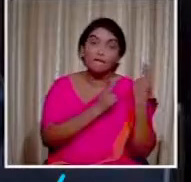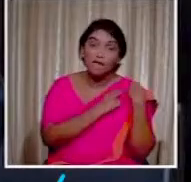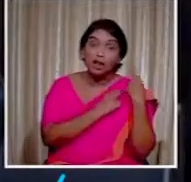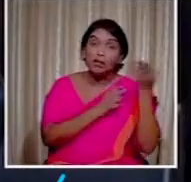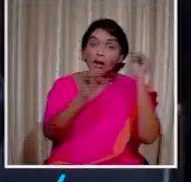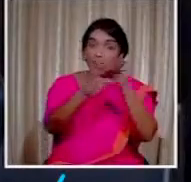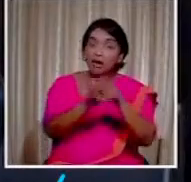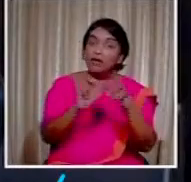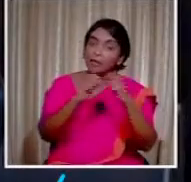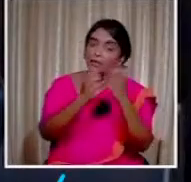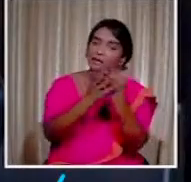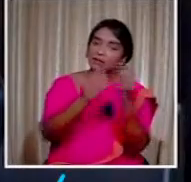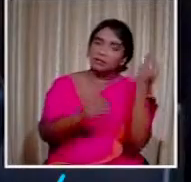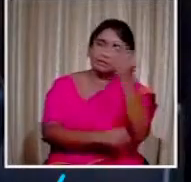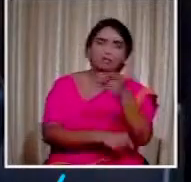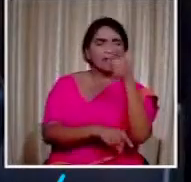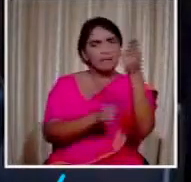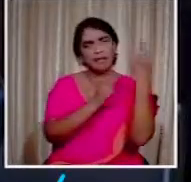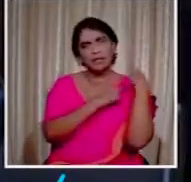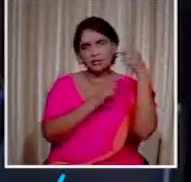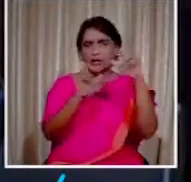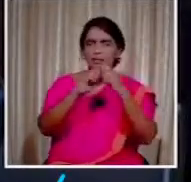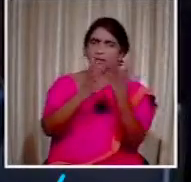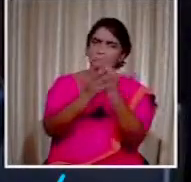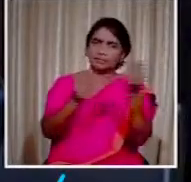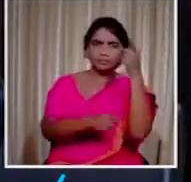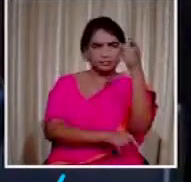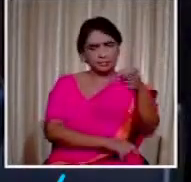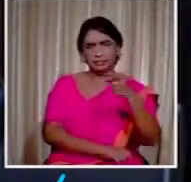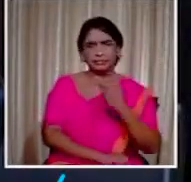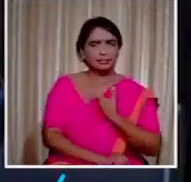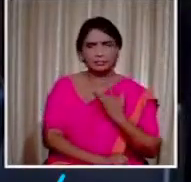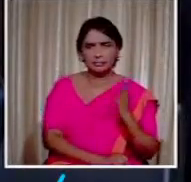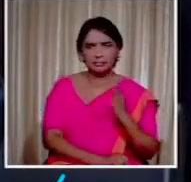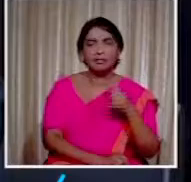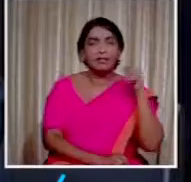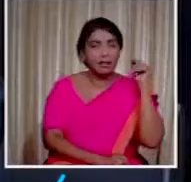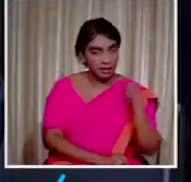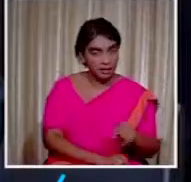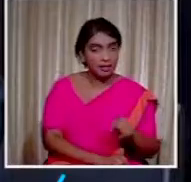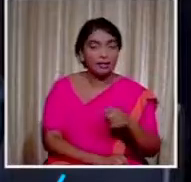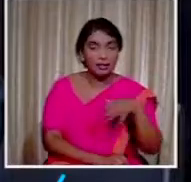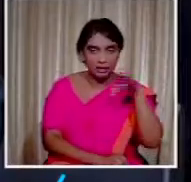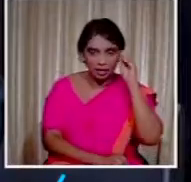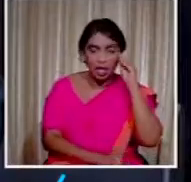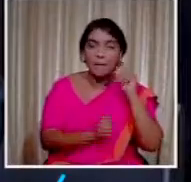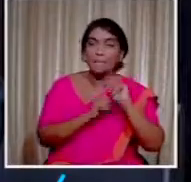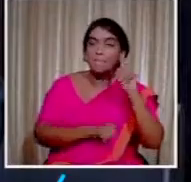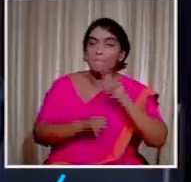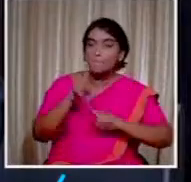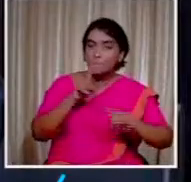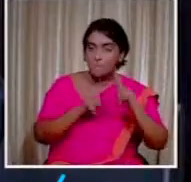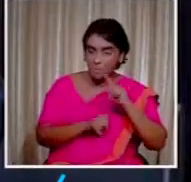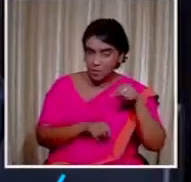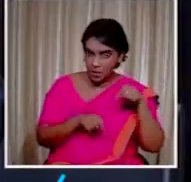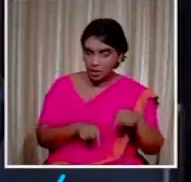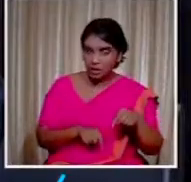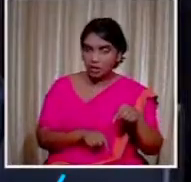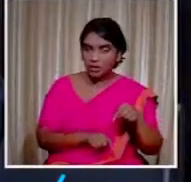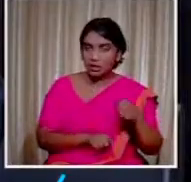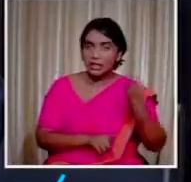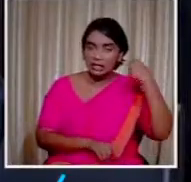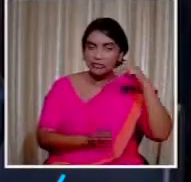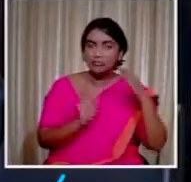එන්නනි එනිසා ඔබතුමාලගේ වක්කීම තමයි විසඳුම් දෙන එක දැන් ඉතා පැහැදිලි මේ පාර්ලිමේන්තුවේ ඊයේ